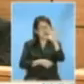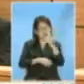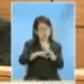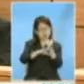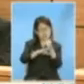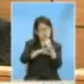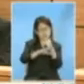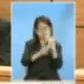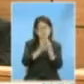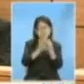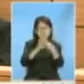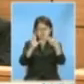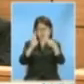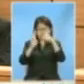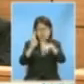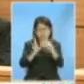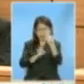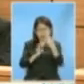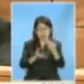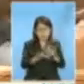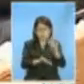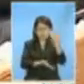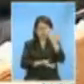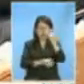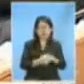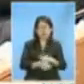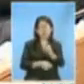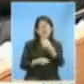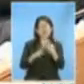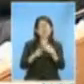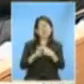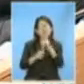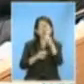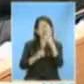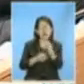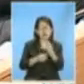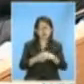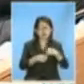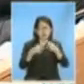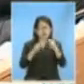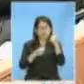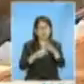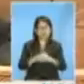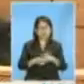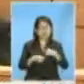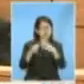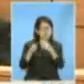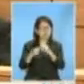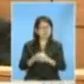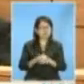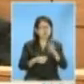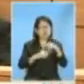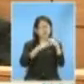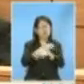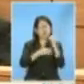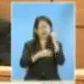ทำไมมันแพงนักหนาครับเขาถามผมว่ารุ่นอะไรผมก็ตอบไม่ถูกครับแต่ผมไปตอบไปว่ารุ่นโกงบ้